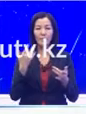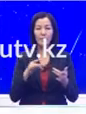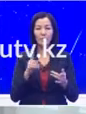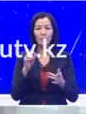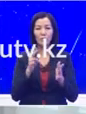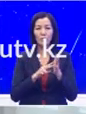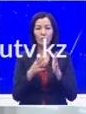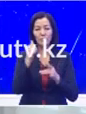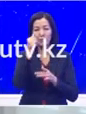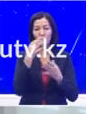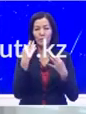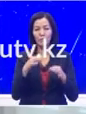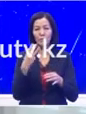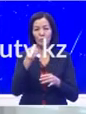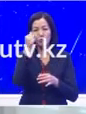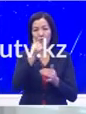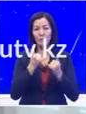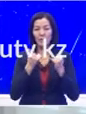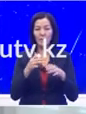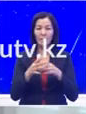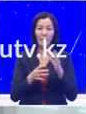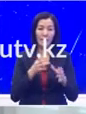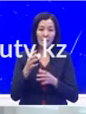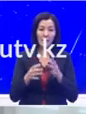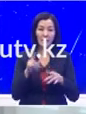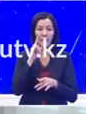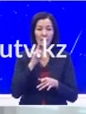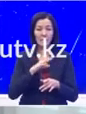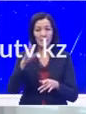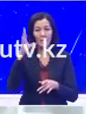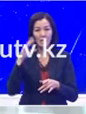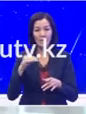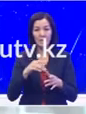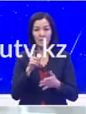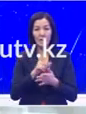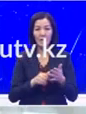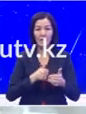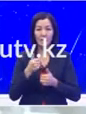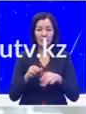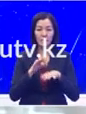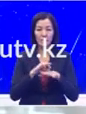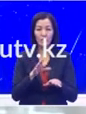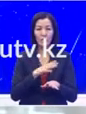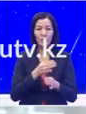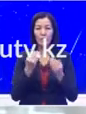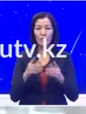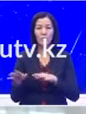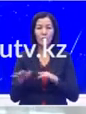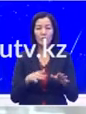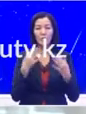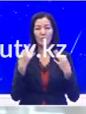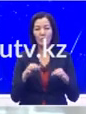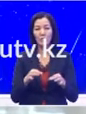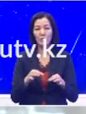мен тәуелсіздіктің 30 жылдығына арналып халықаралық қазақ-қырғыз айтысы ұйымдастырылған болады. Бүгінгі шара бұл осы